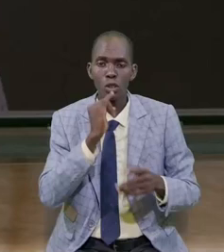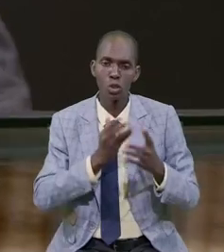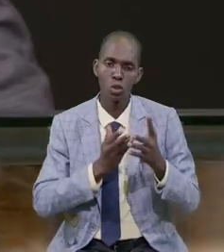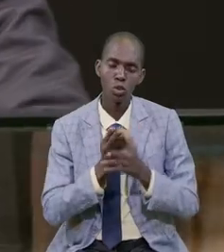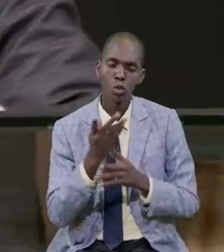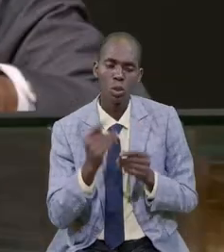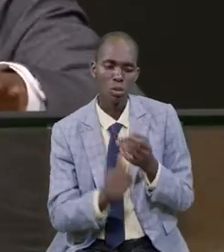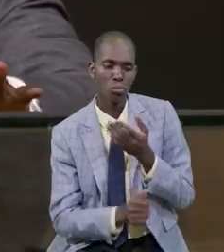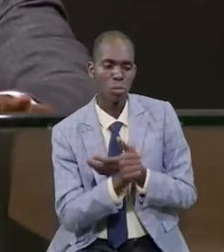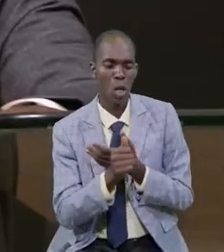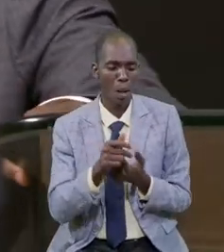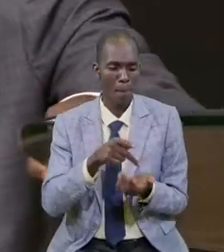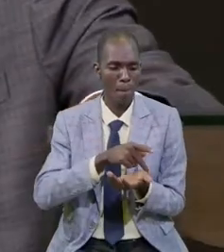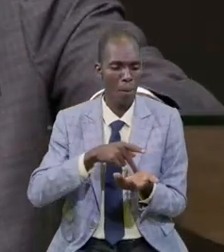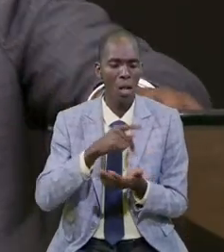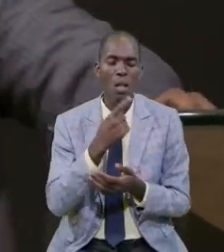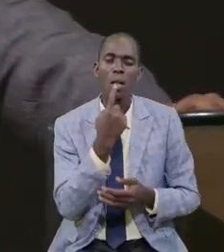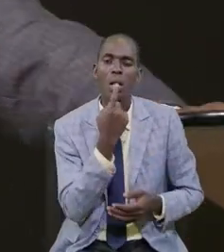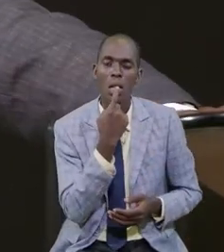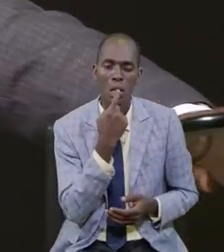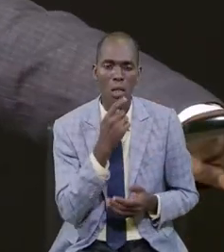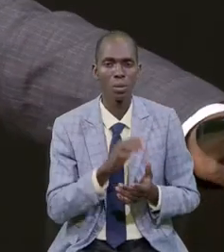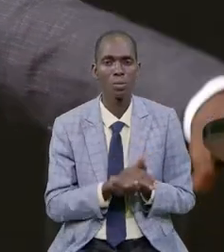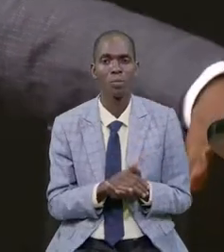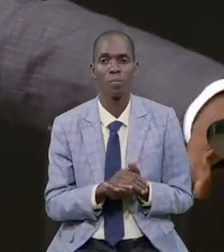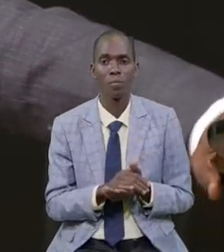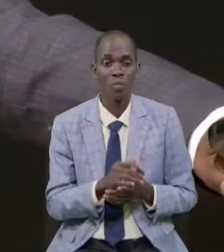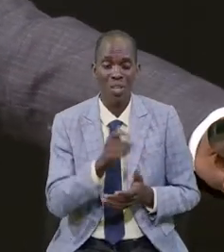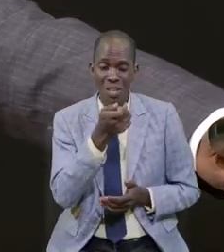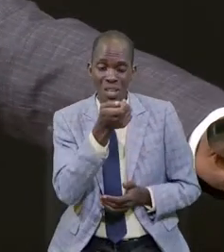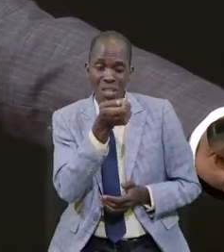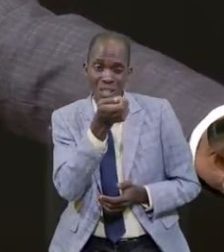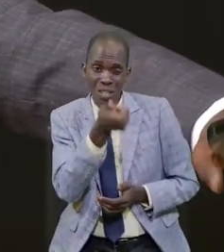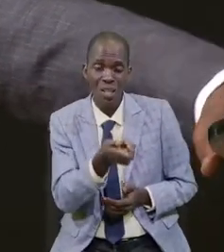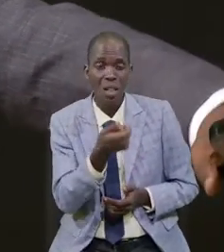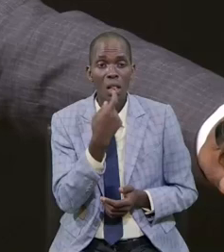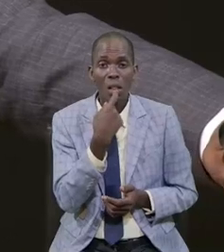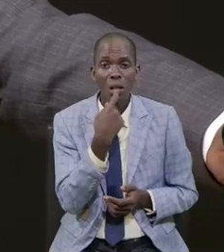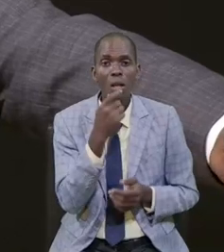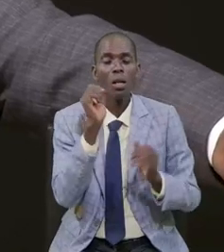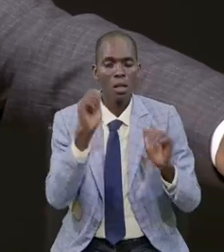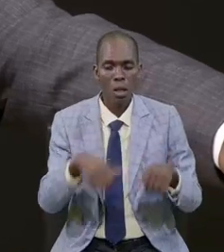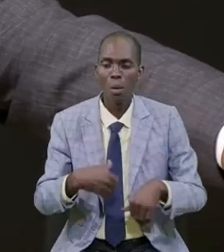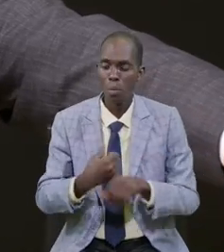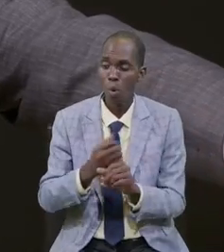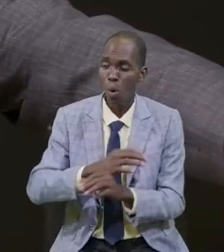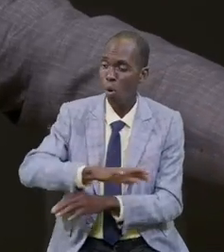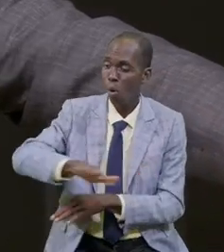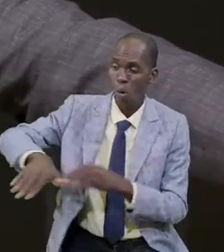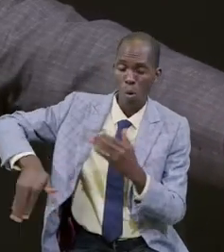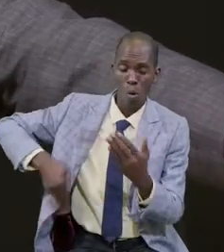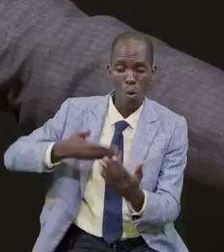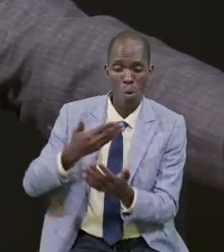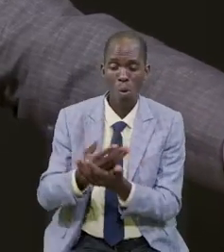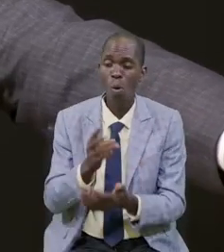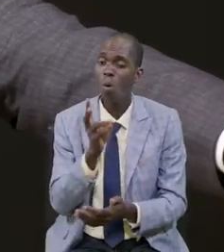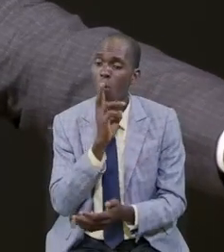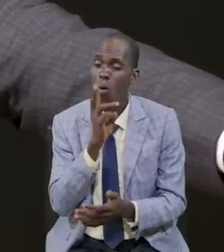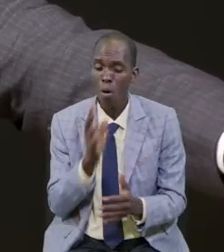mortel et un petit venin, quel que soit le venin, un petit poison va